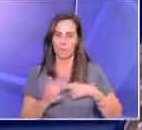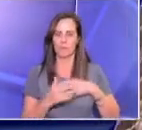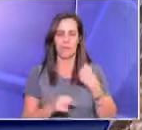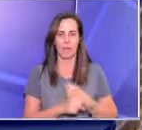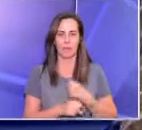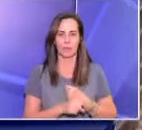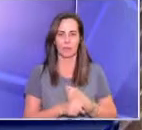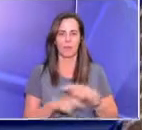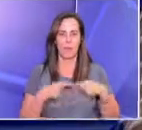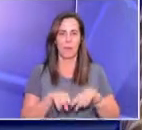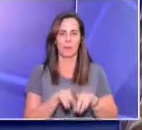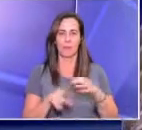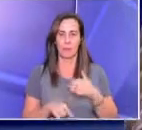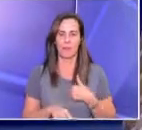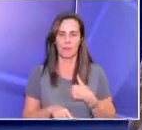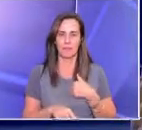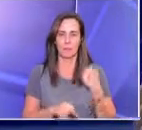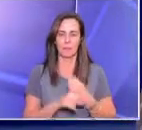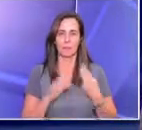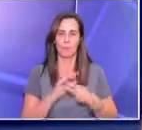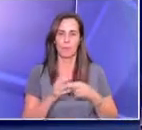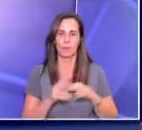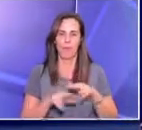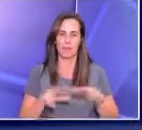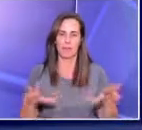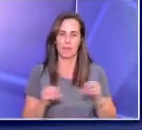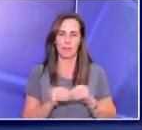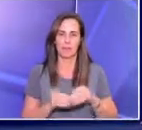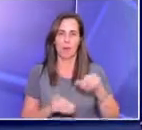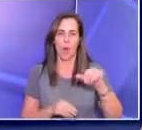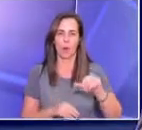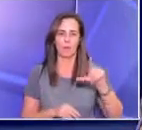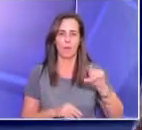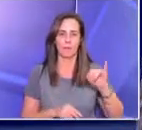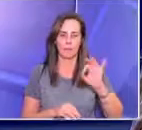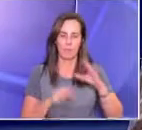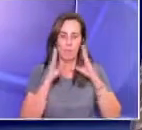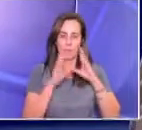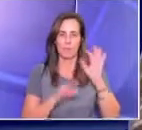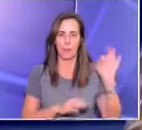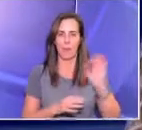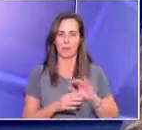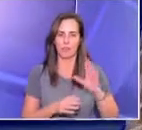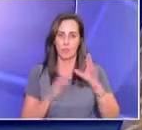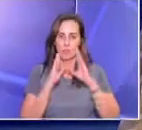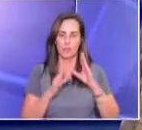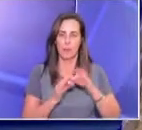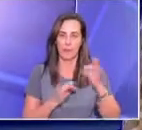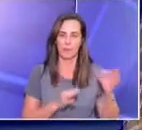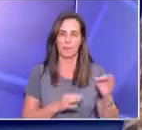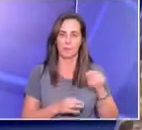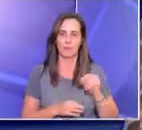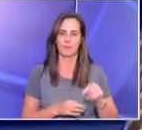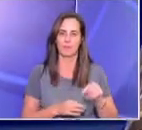לעבוד, ובמקביל אני פועלת בפוליטיקה הארצית עם אורלי לוי אבקסיס, כי אני באמת מאמינה בחזון שלה, שהיא מאמינה בפריפריה,